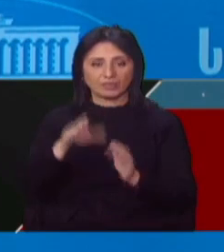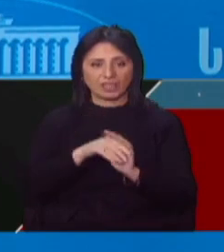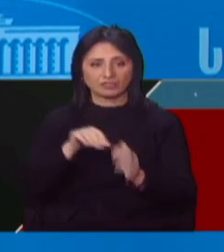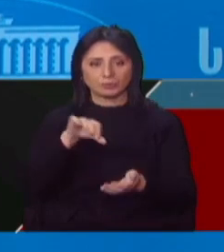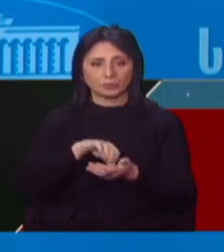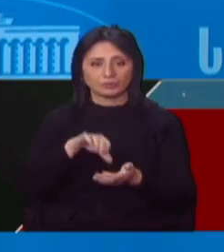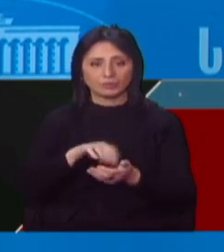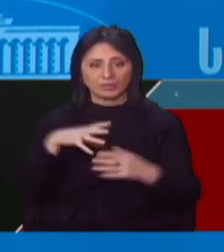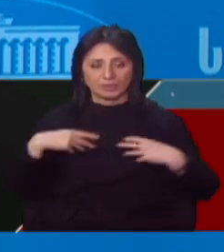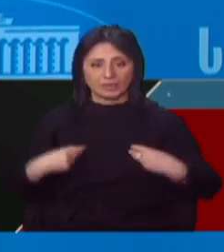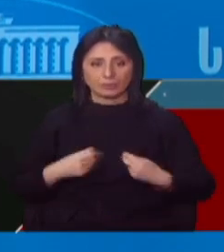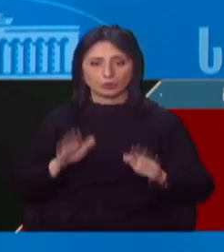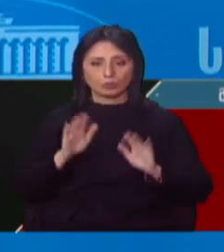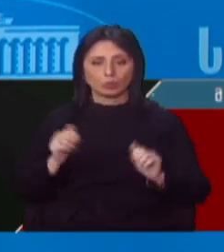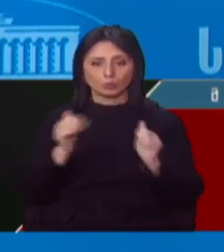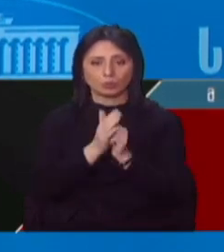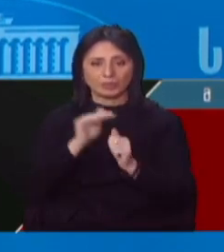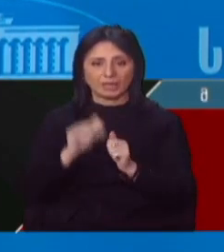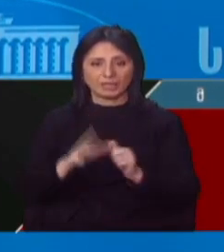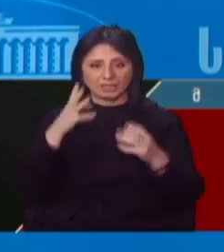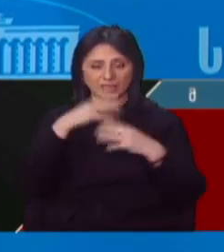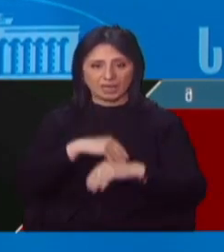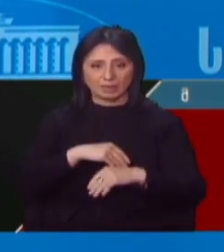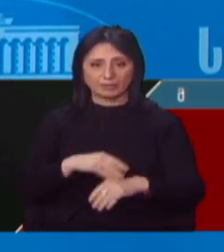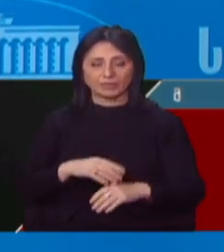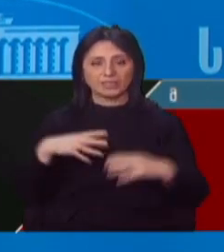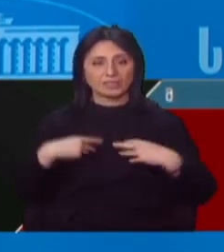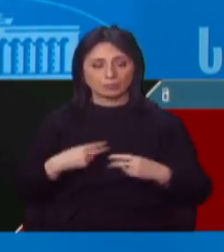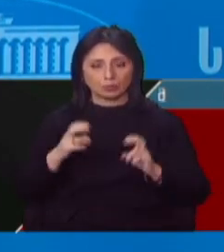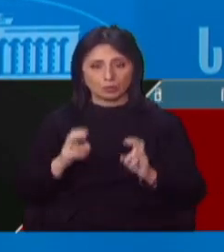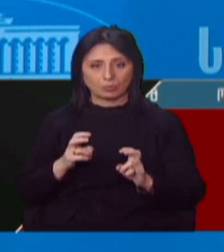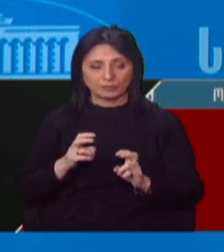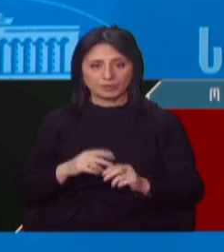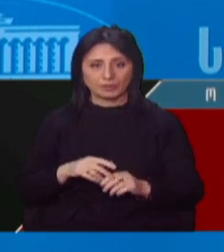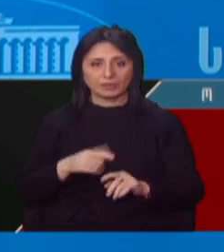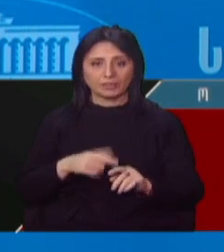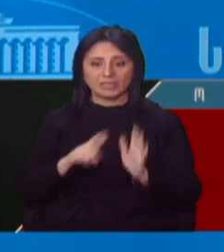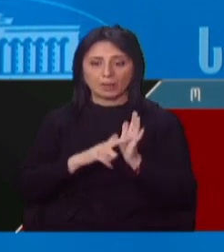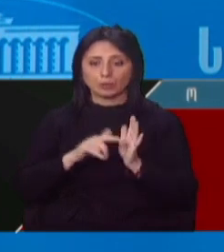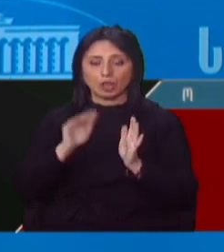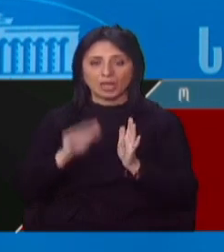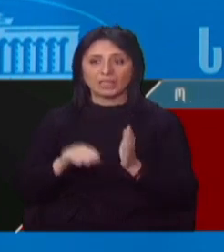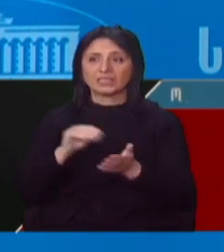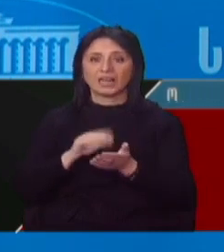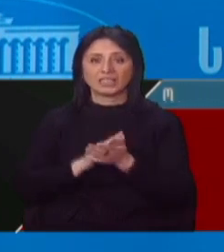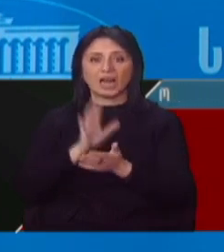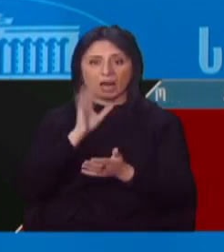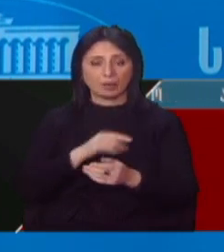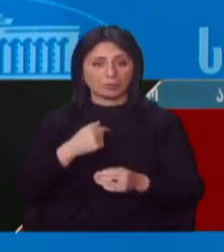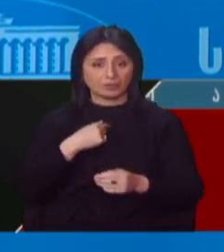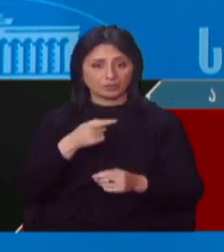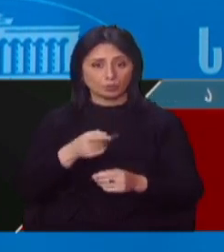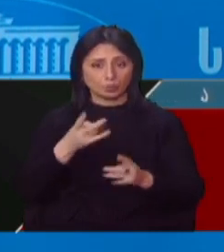არჩევნებში მონაწილეობა სამწუხაროდ მხოლოდ 15000 ახერხებს სამწუხაროდ 70000 ახერხებს რეგისტრაციას ჩვენ